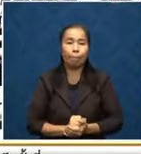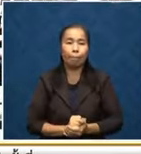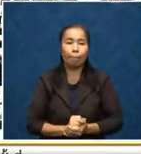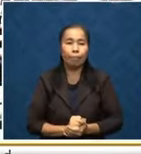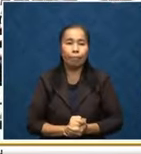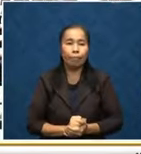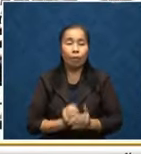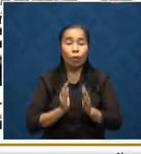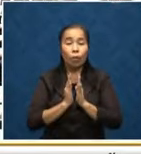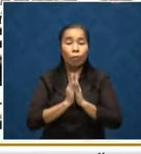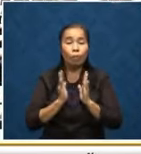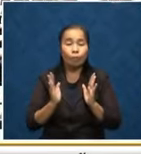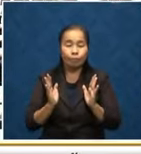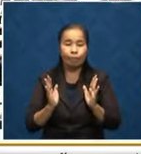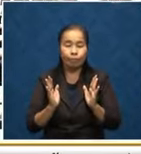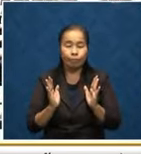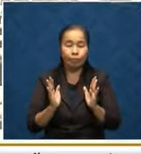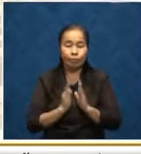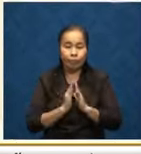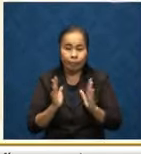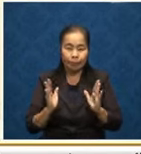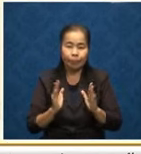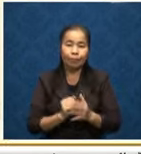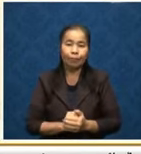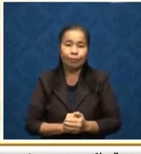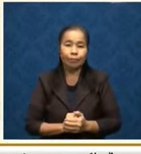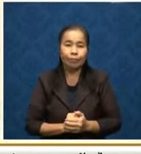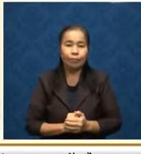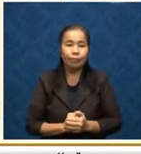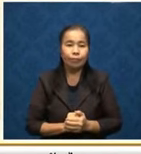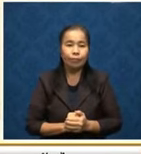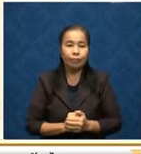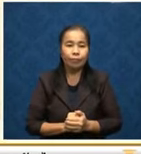ครับขอบคุณคุณรุจามากครับ